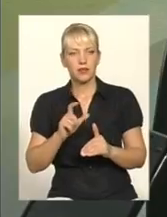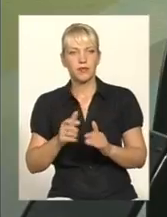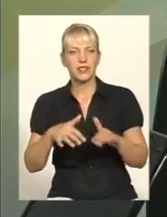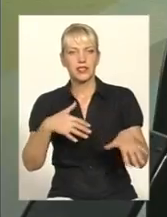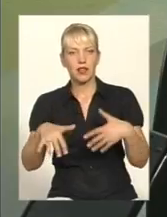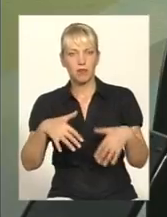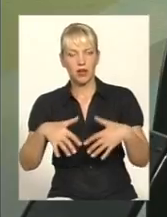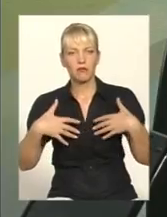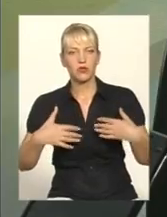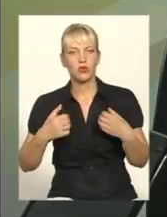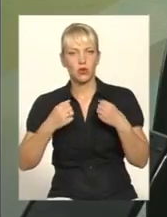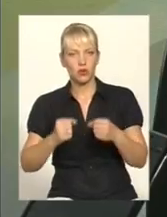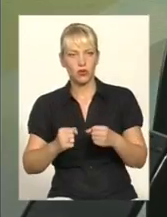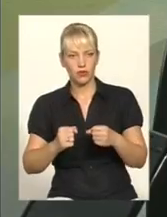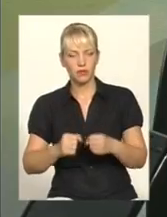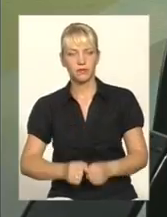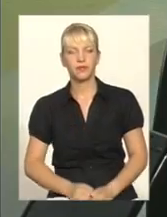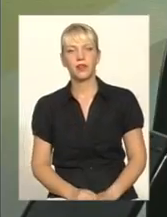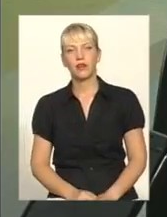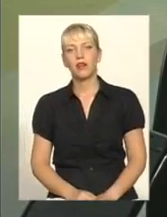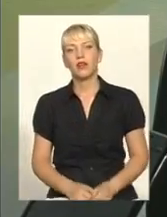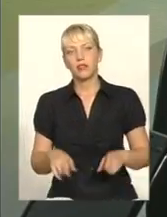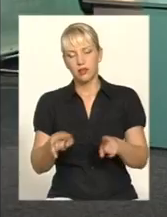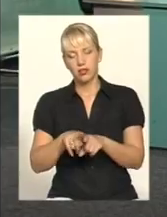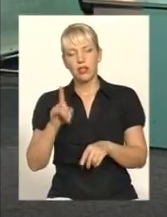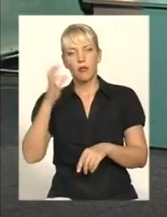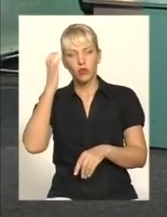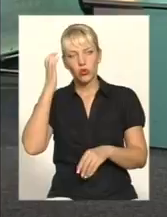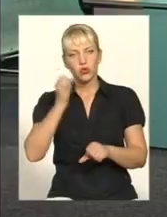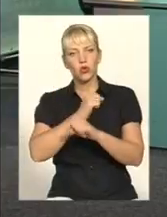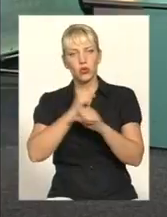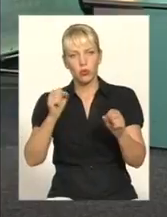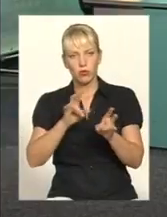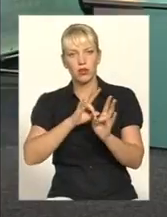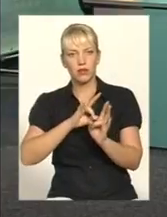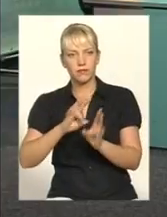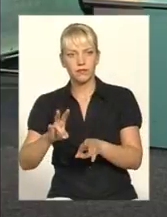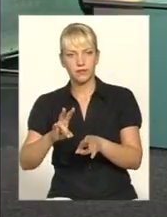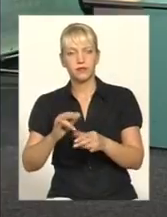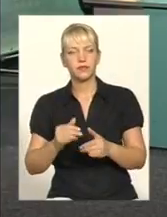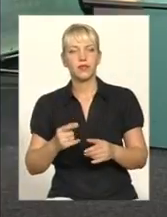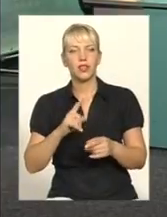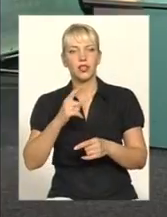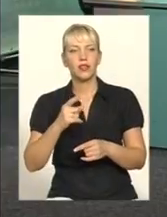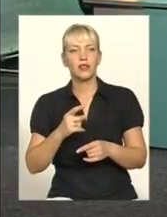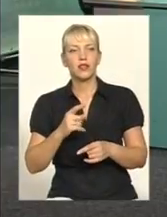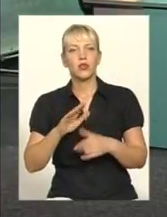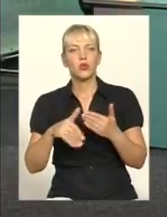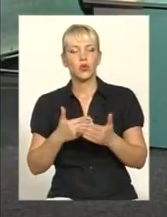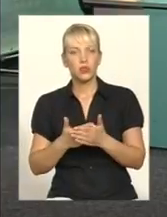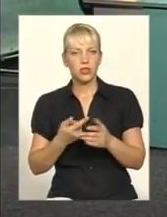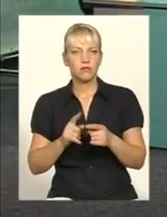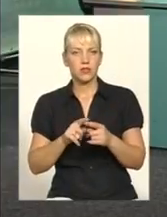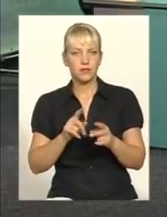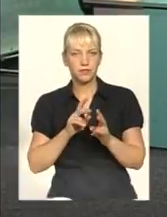слабким здоров'ям і не зовсім готовим до служби в армії. Так само звичайно. І до нині, власне. Стосовно другої частини